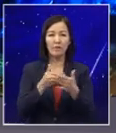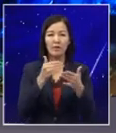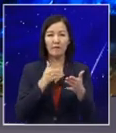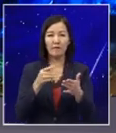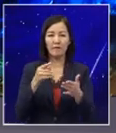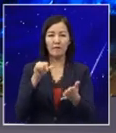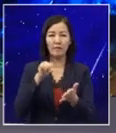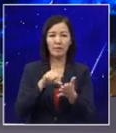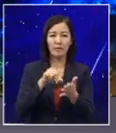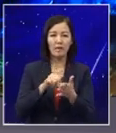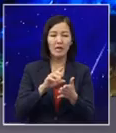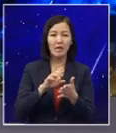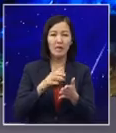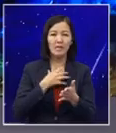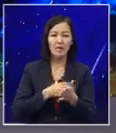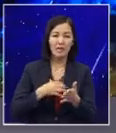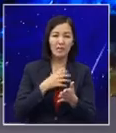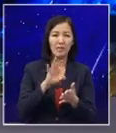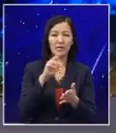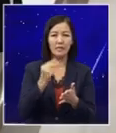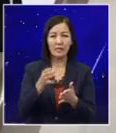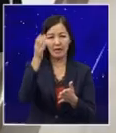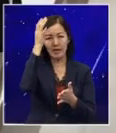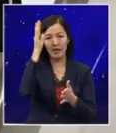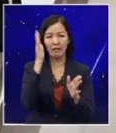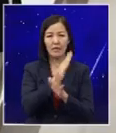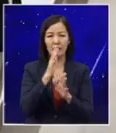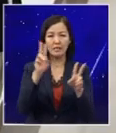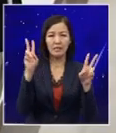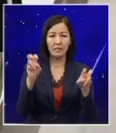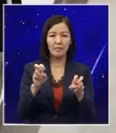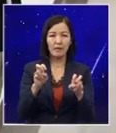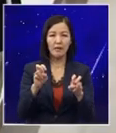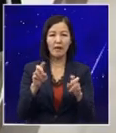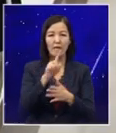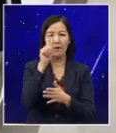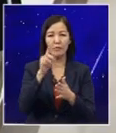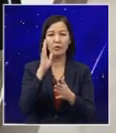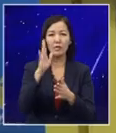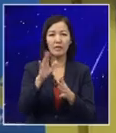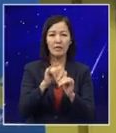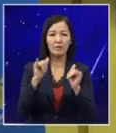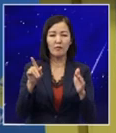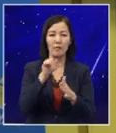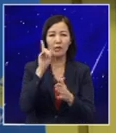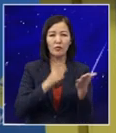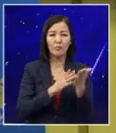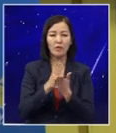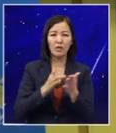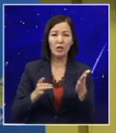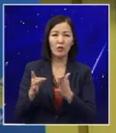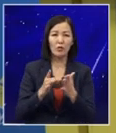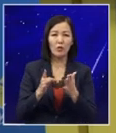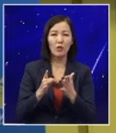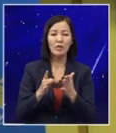речью, затронув самые актуальные социальные, образовательные и экологические темы, подняв вопрос дальнейшего развития молодежной политики